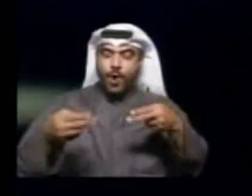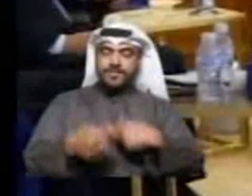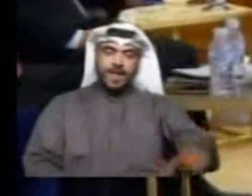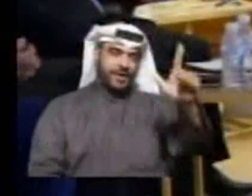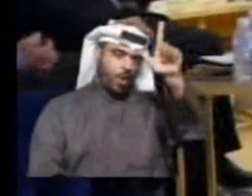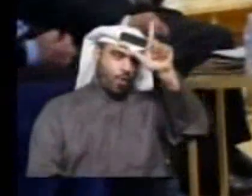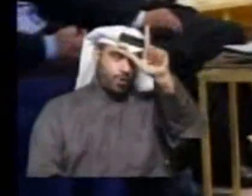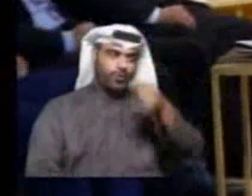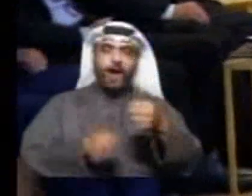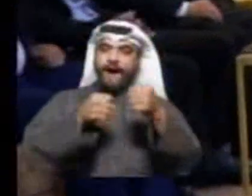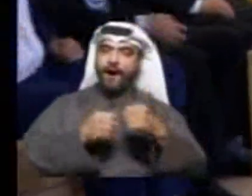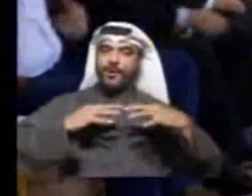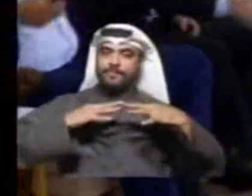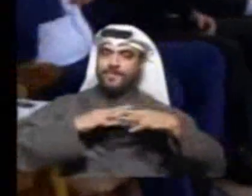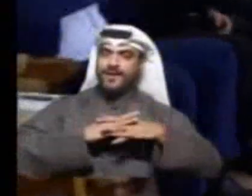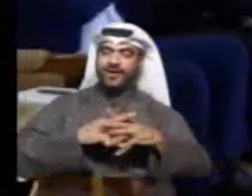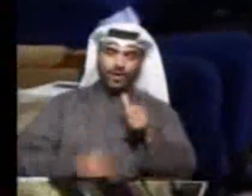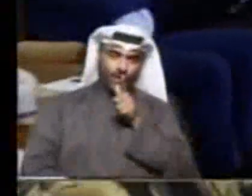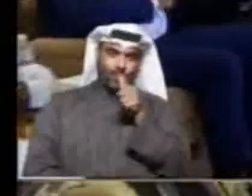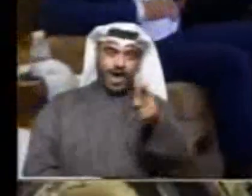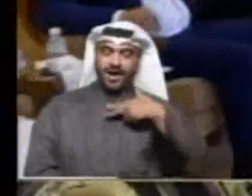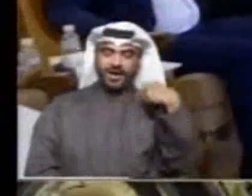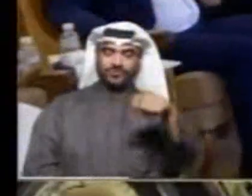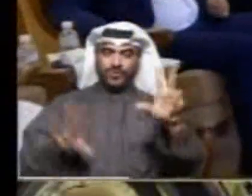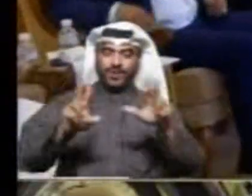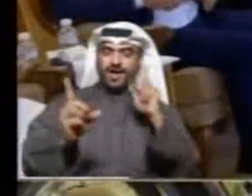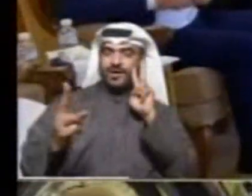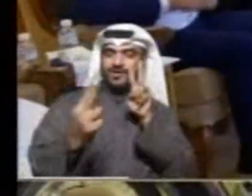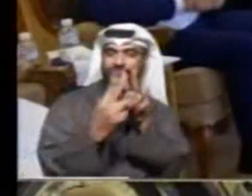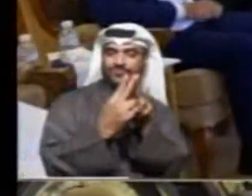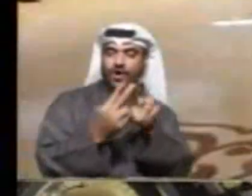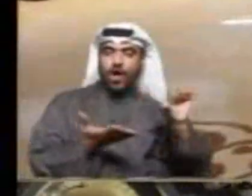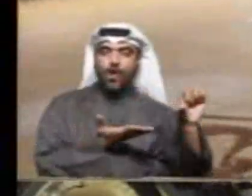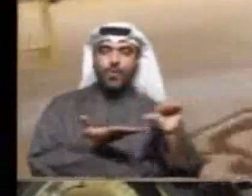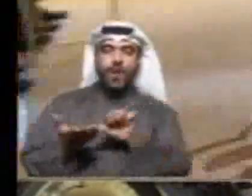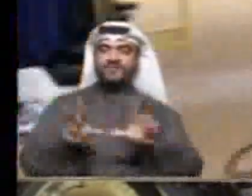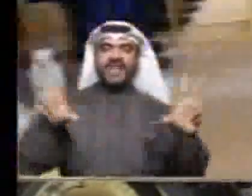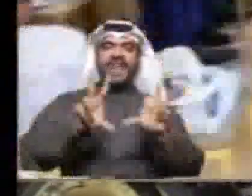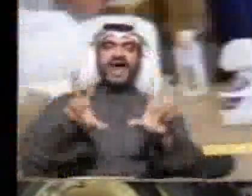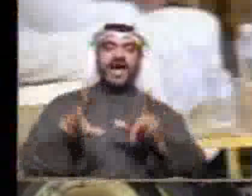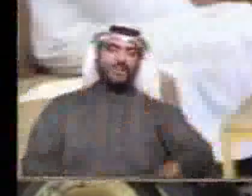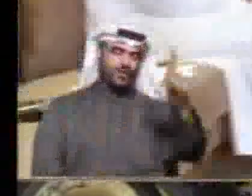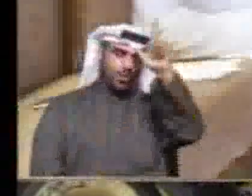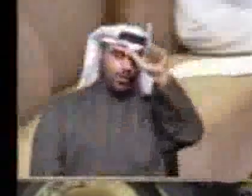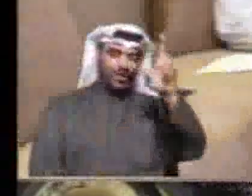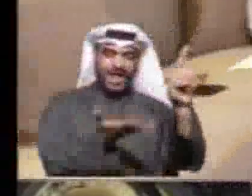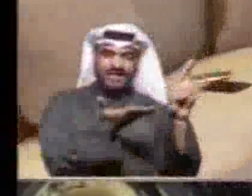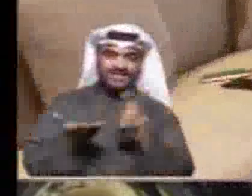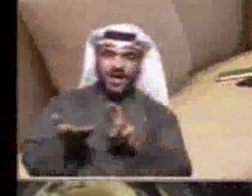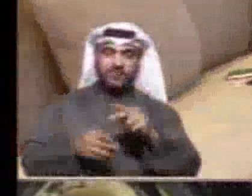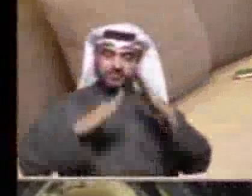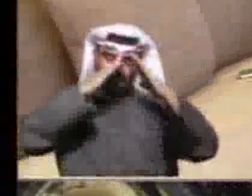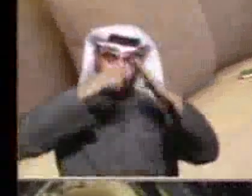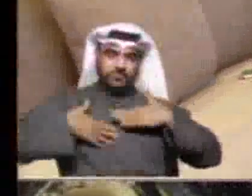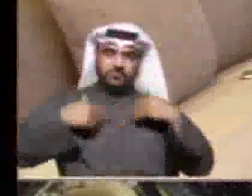الأردنية الهاشمية الشقيقة. وأعرب الجبري خلال لقائه الوفد الإعلامي والصحفي الأردني والذي يزور البلاد عن